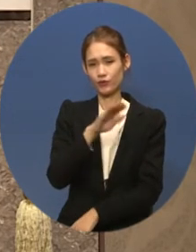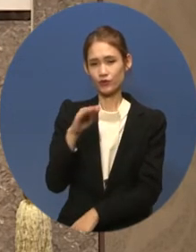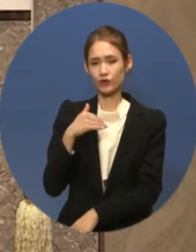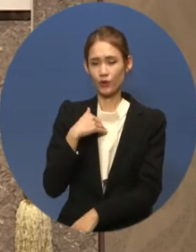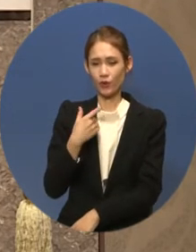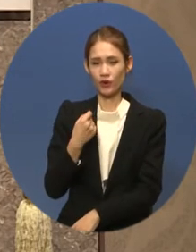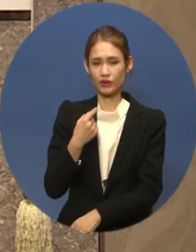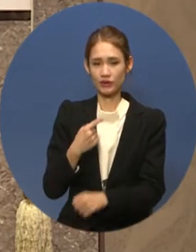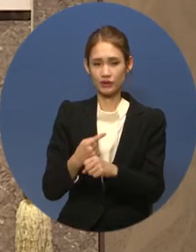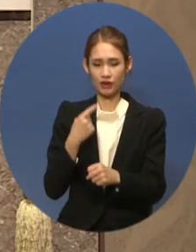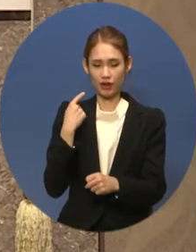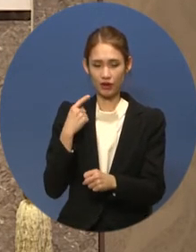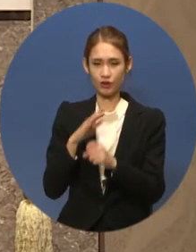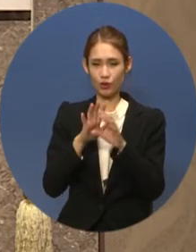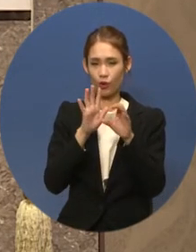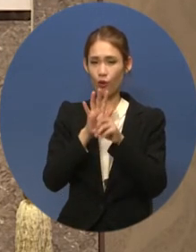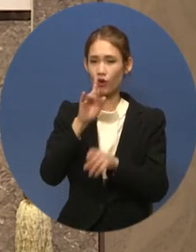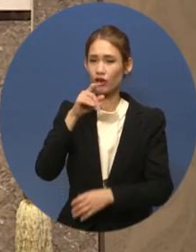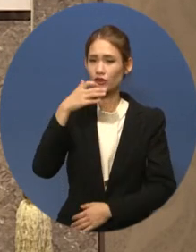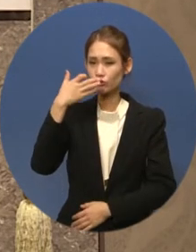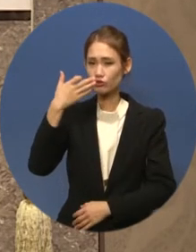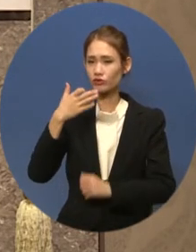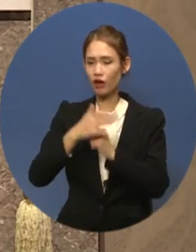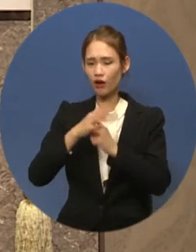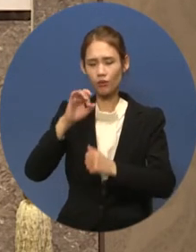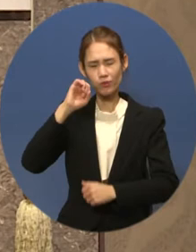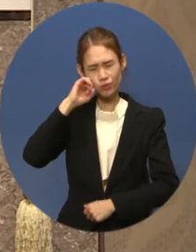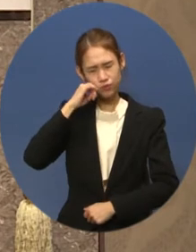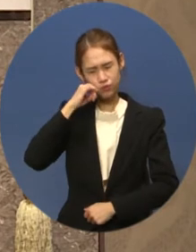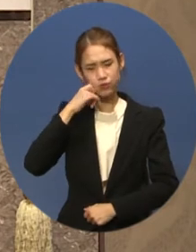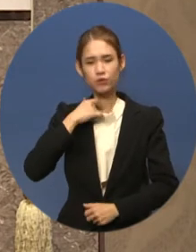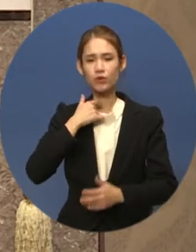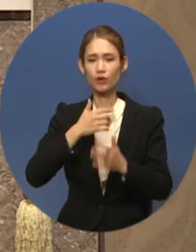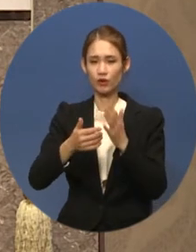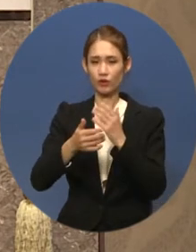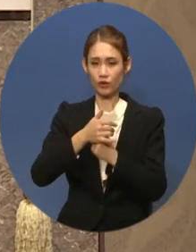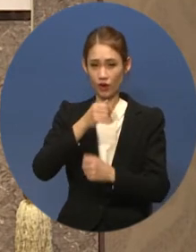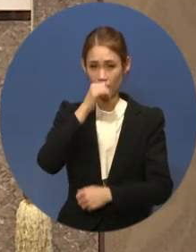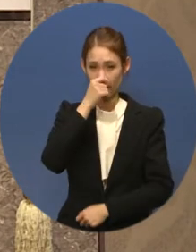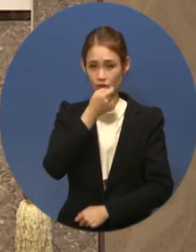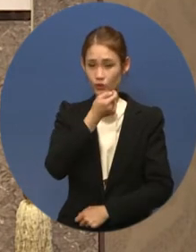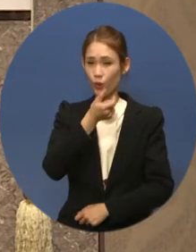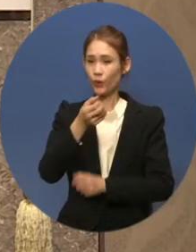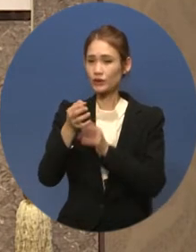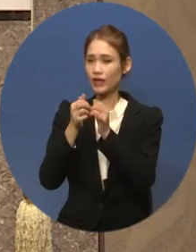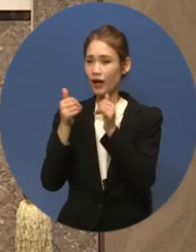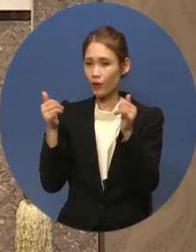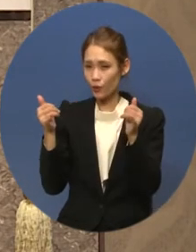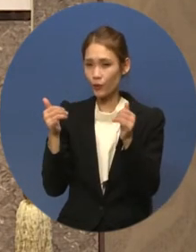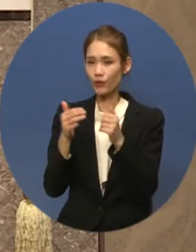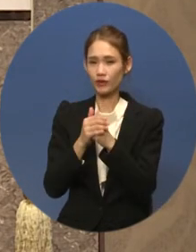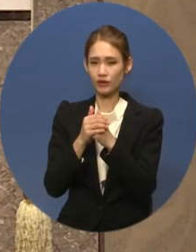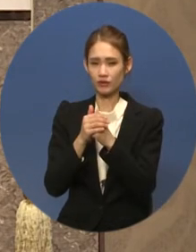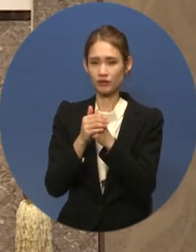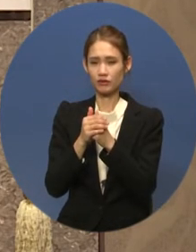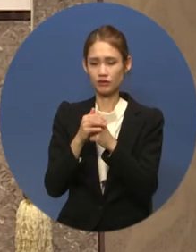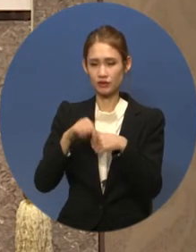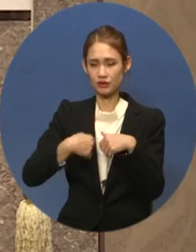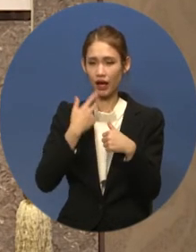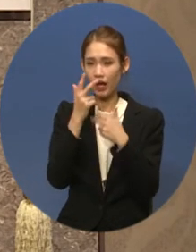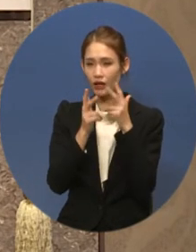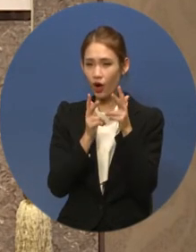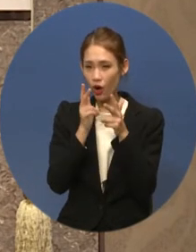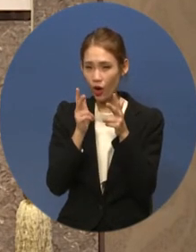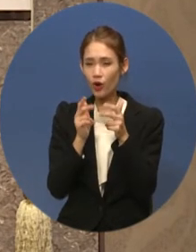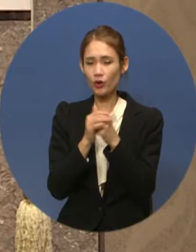여러 가지 작년에 걸어 나 로 어려움을 겪었지만 그래도 소상공인 자영업 하시는 분들에 비하면 인간은 굉장히 아직